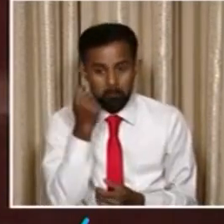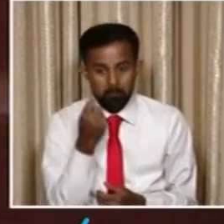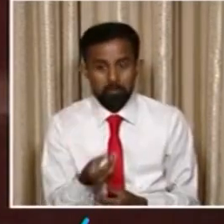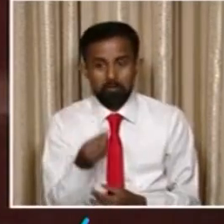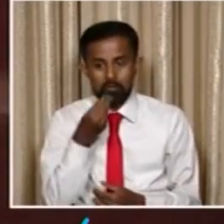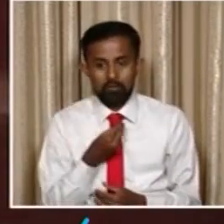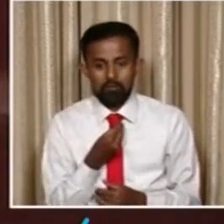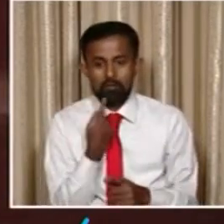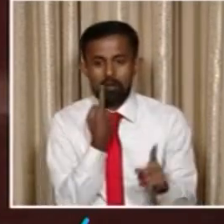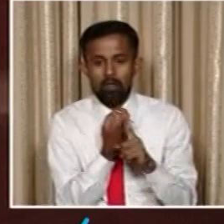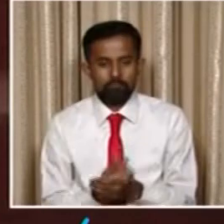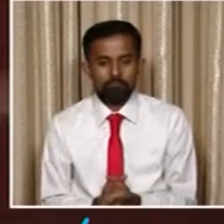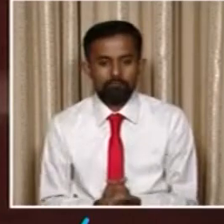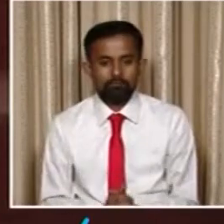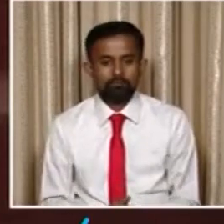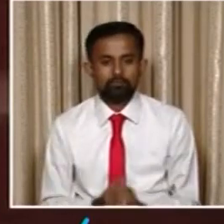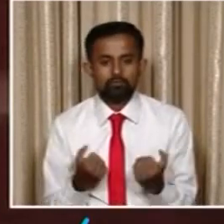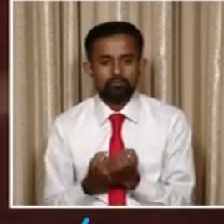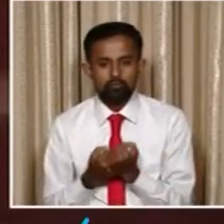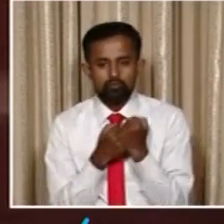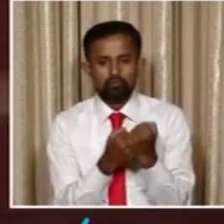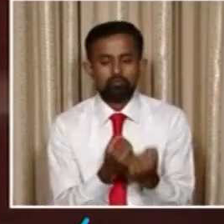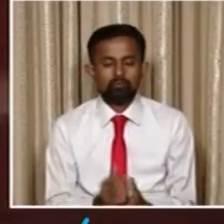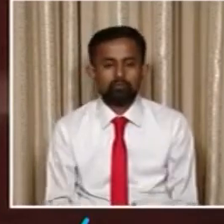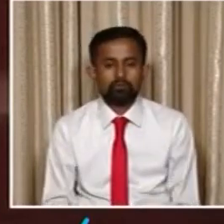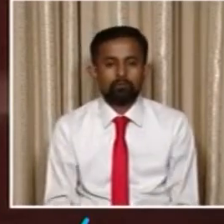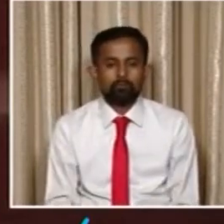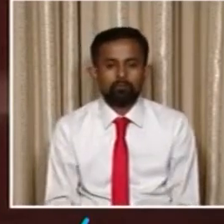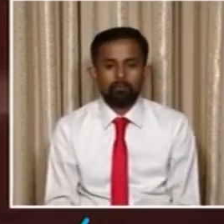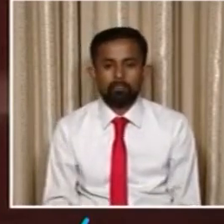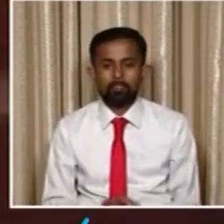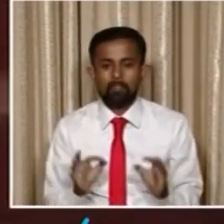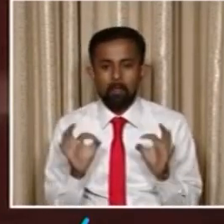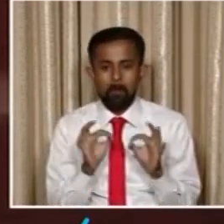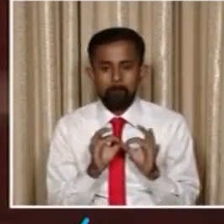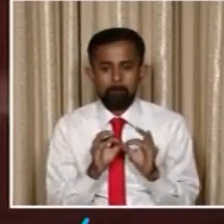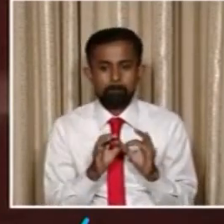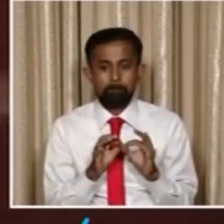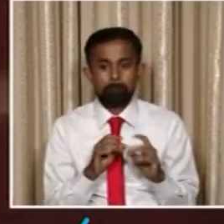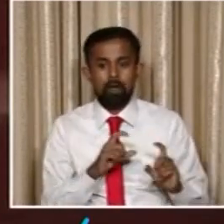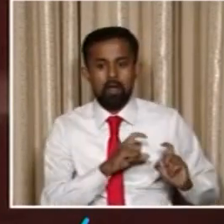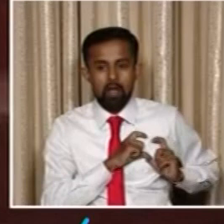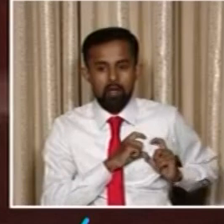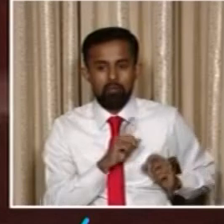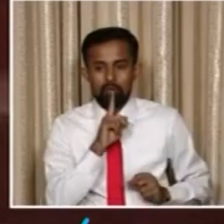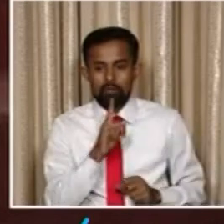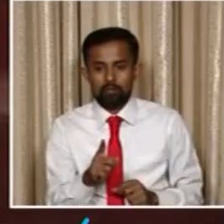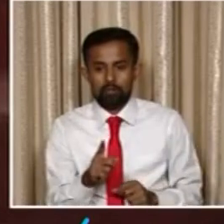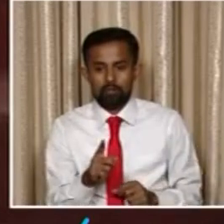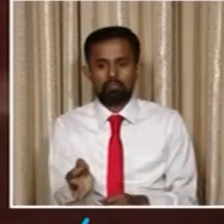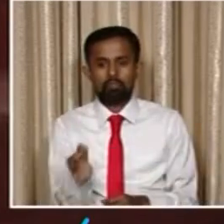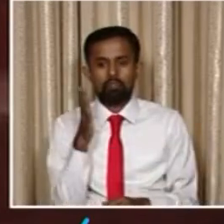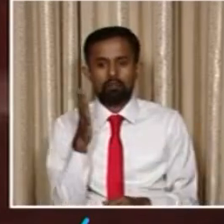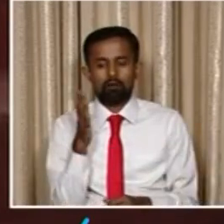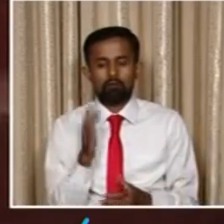ලැබපු කැන්ඩි කණ්ඩායමටත් අනුග්‍රහය දක්වලා තිබෙන්නේ බී ලව් කියන ක්‍රිප්ටෝ කරන්සි ආයතනය. ඒක තහනම් කරපු